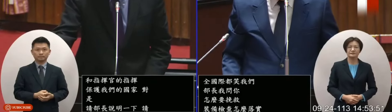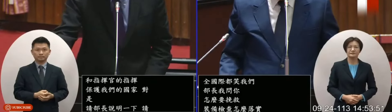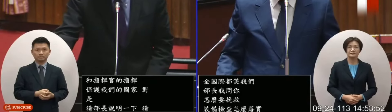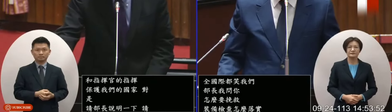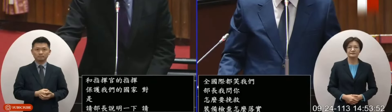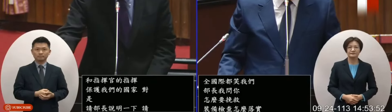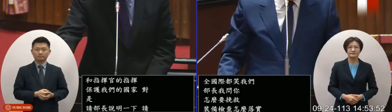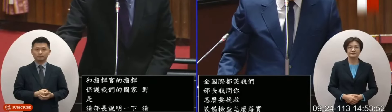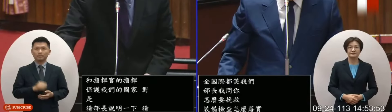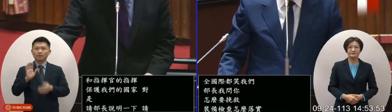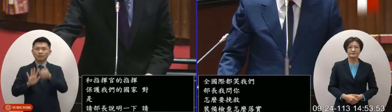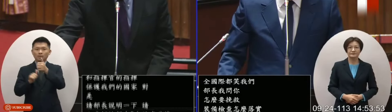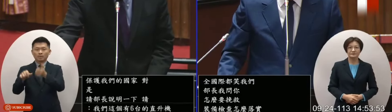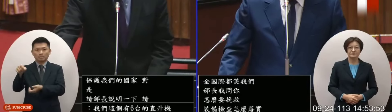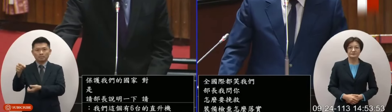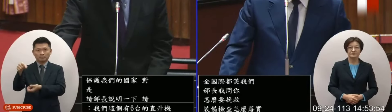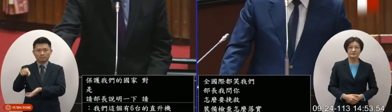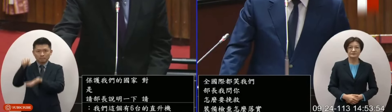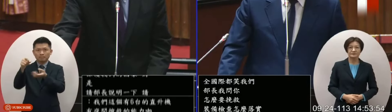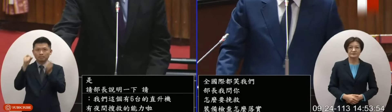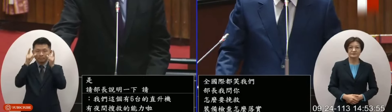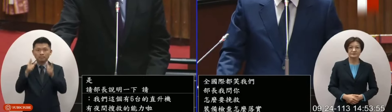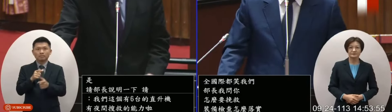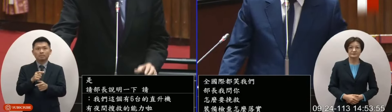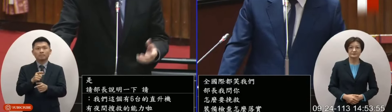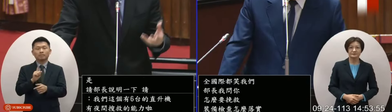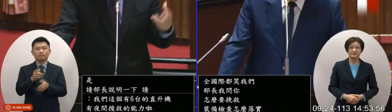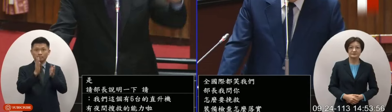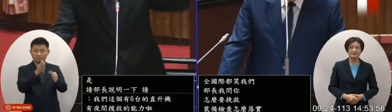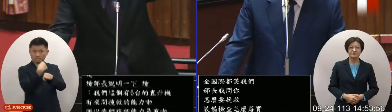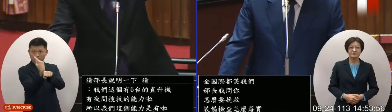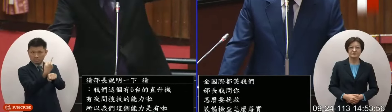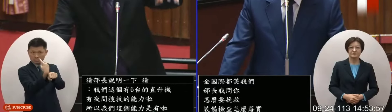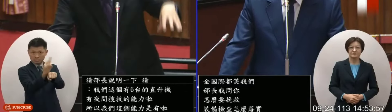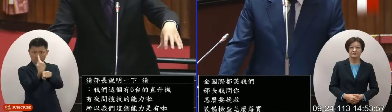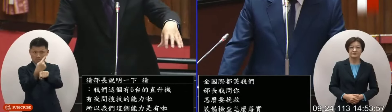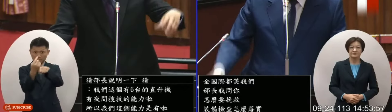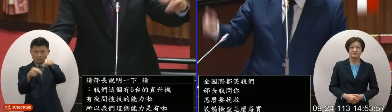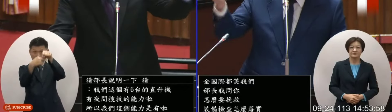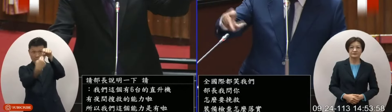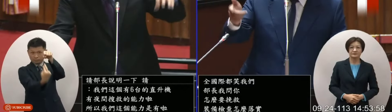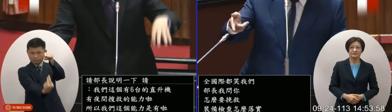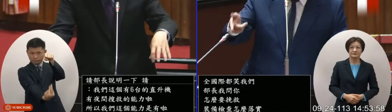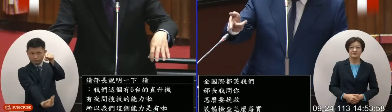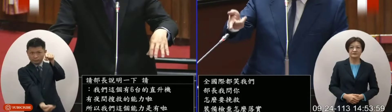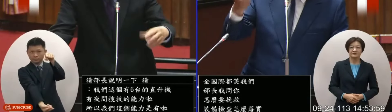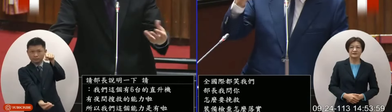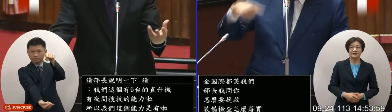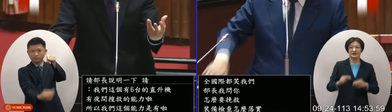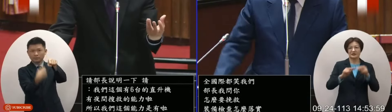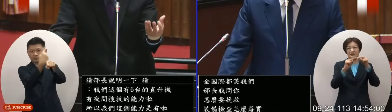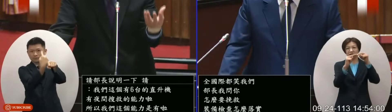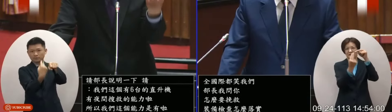但是委员讲的就是讲，迄天迄个直升机吼，迄个吊篮落去了， 啊，就是坠地